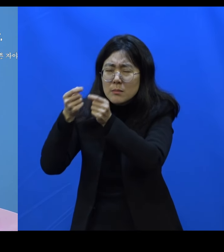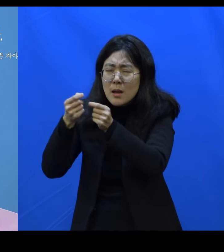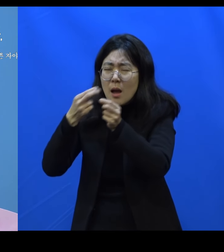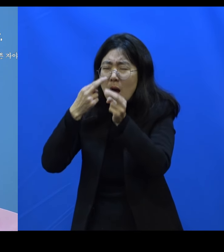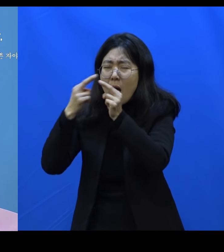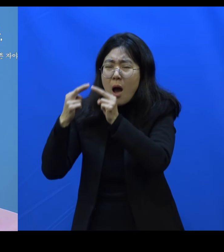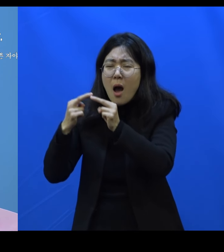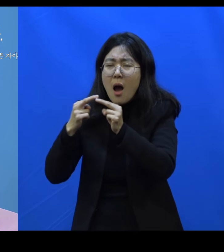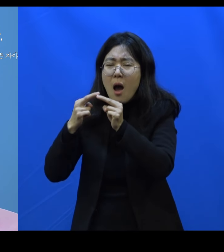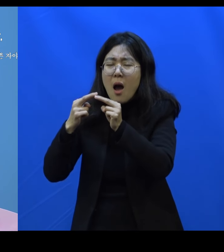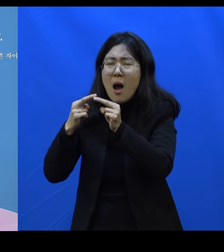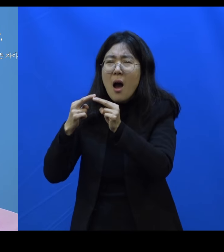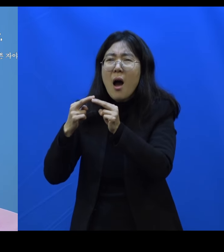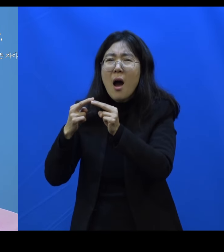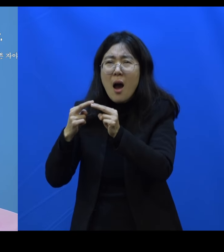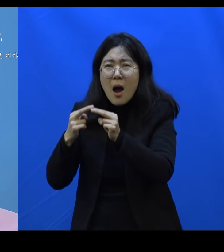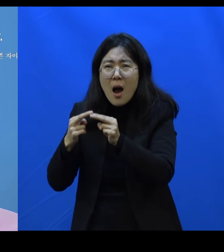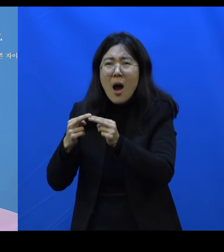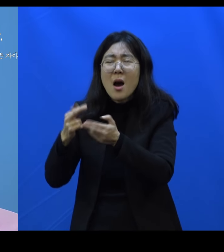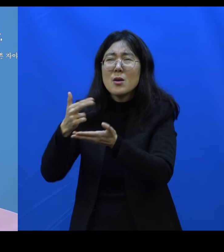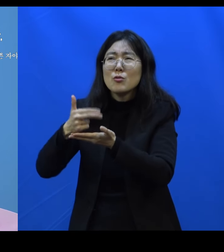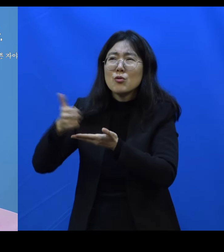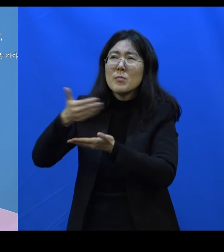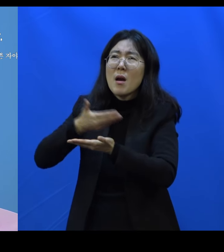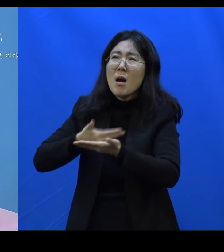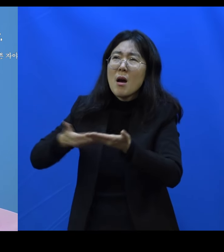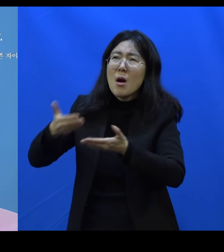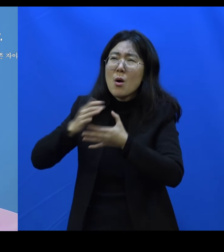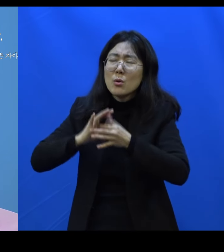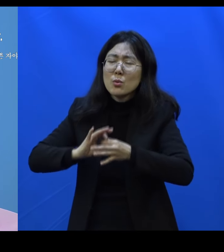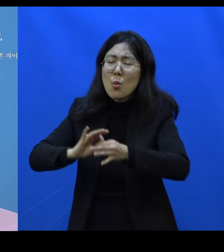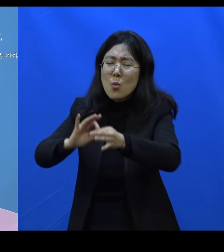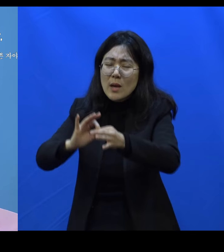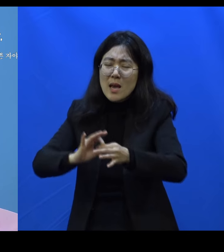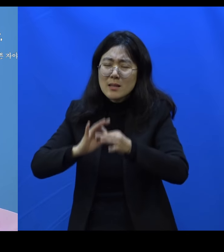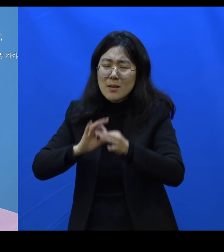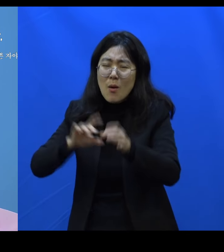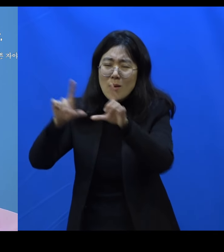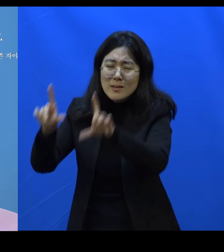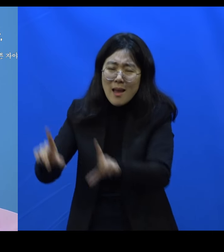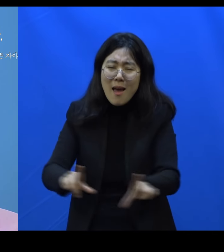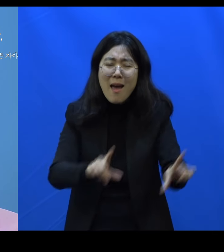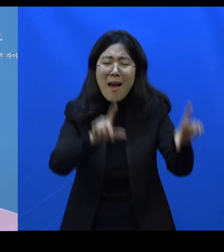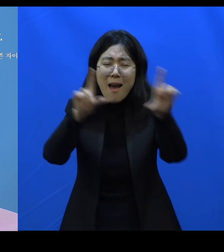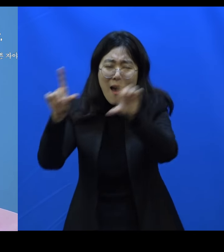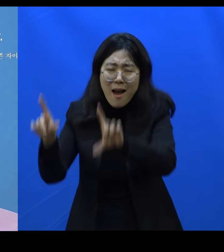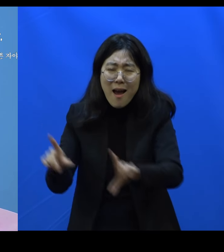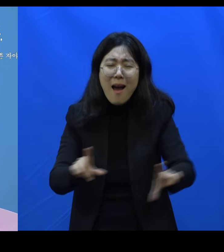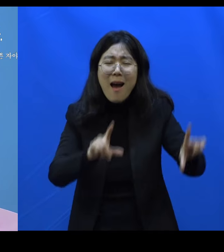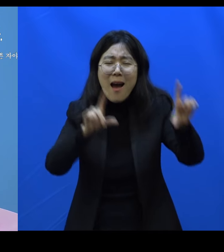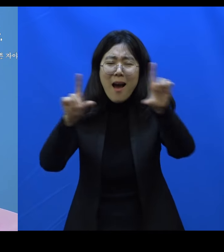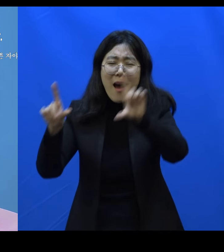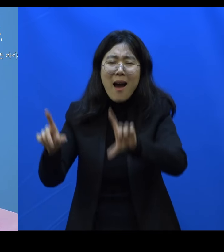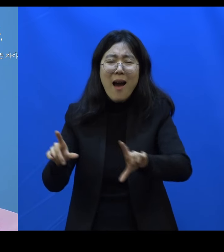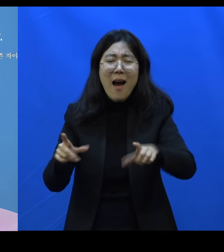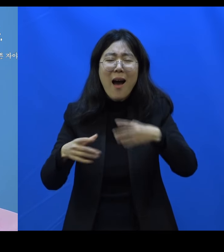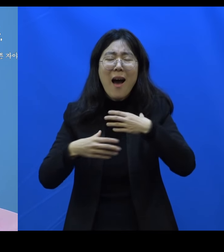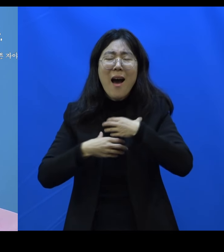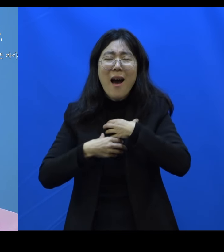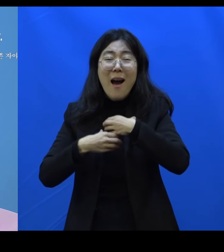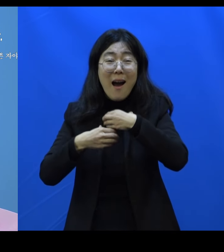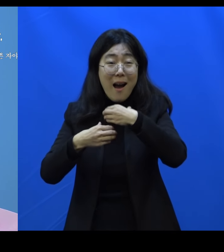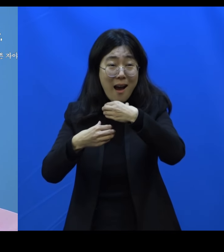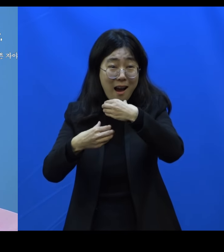그래서 마침내 그 친밀한 주님과의 교제를 통한 일상을 살아가다가 결국은